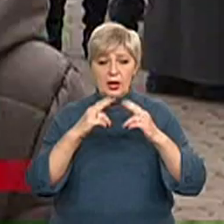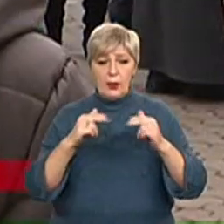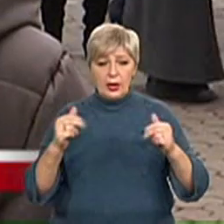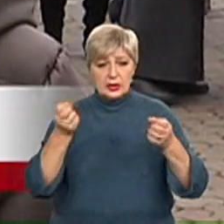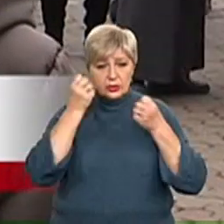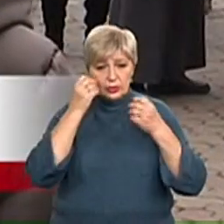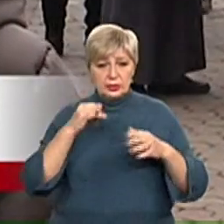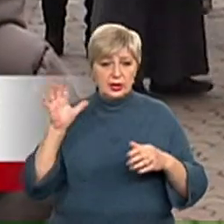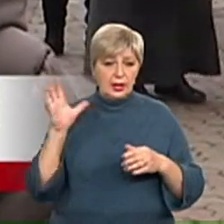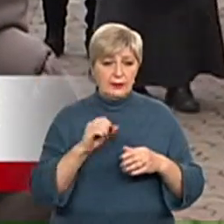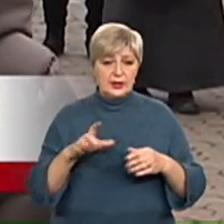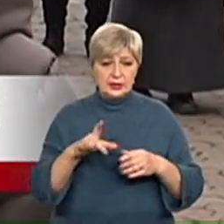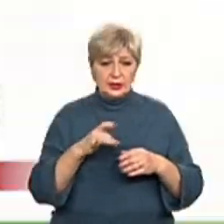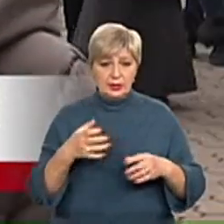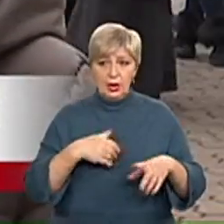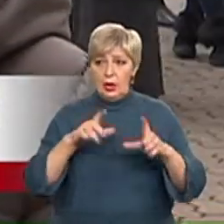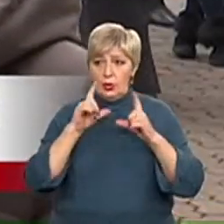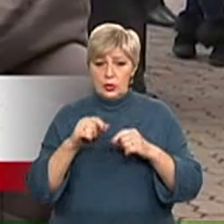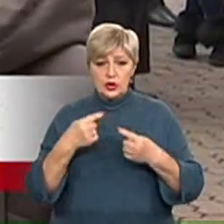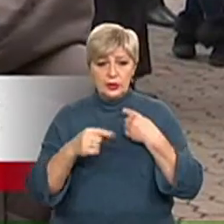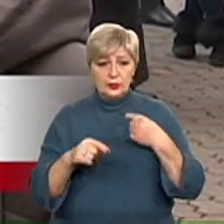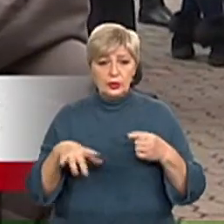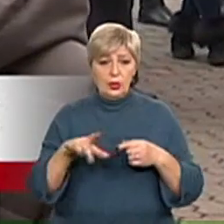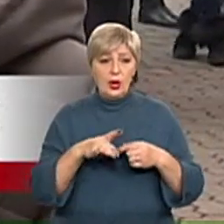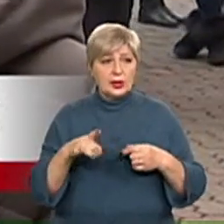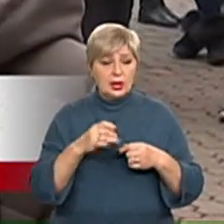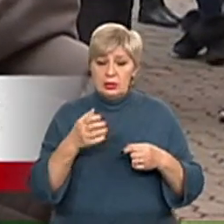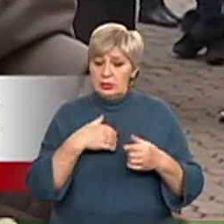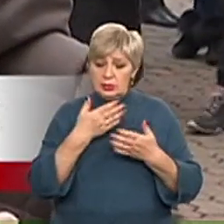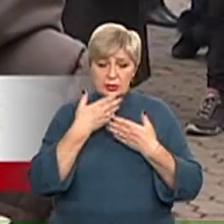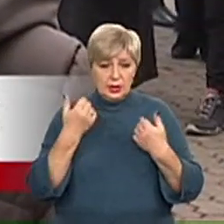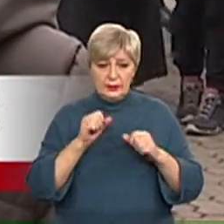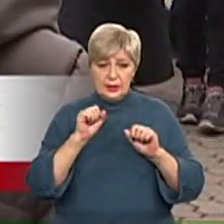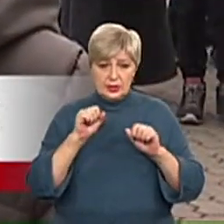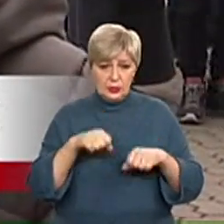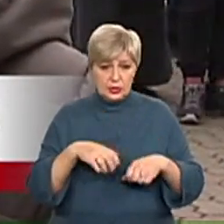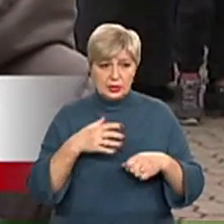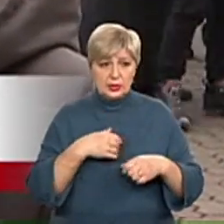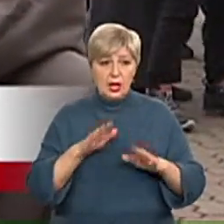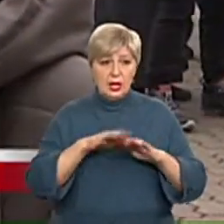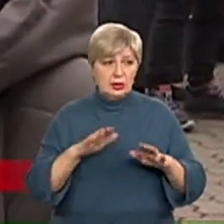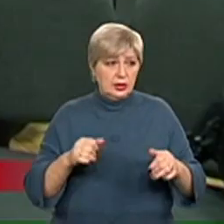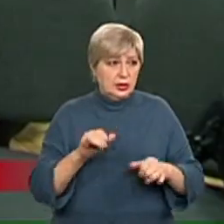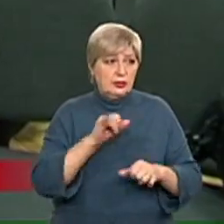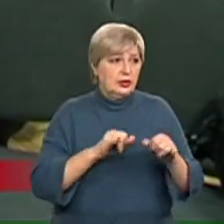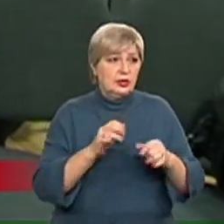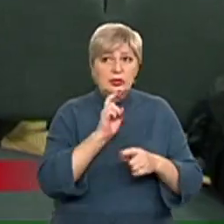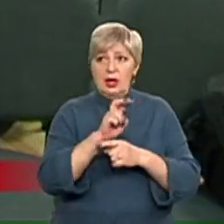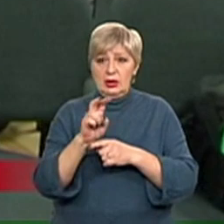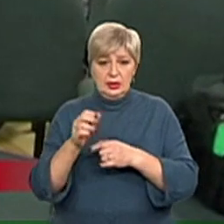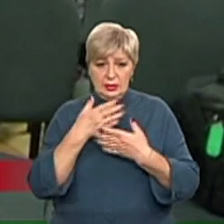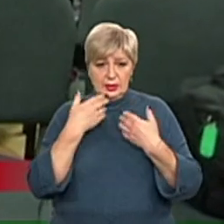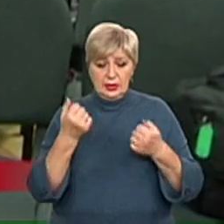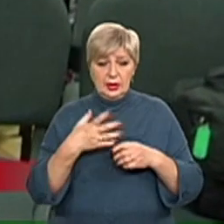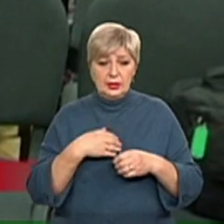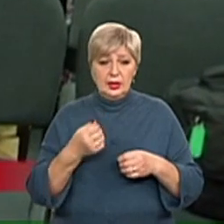район. Фізично уїжджати в інший район просто немає можливості. Тому діти перестануть займатися, крім школи, потім у нас буде двор. Два дні тому